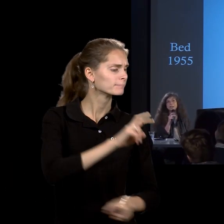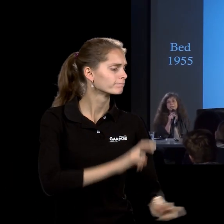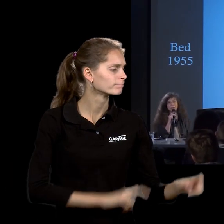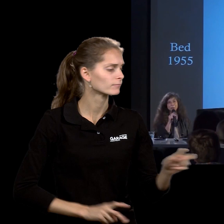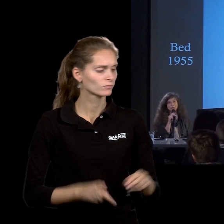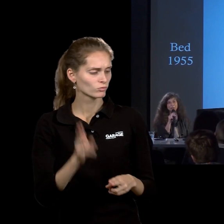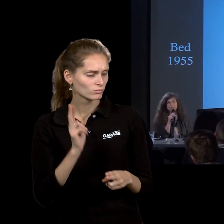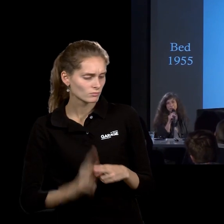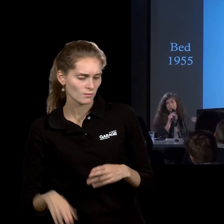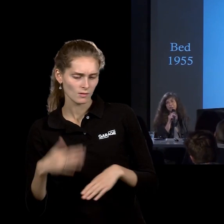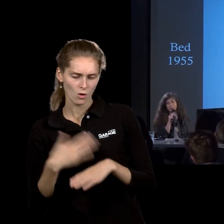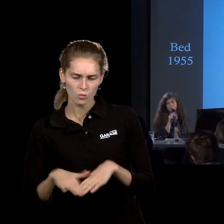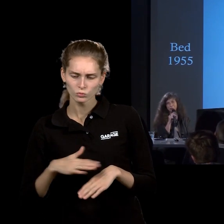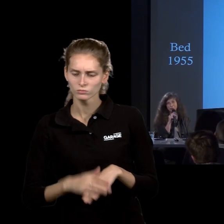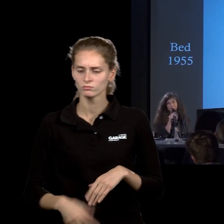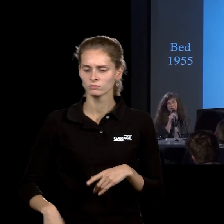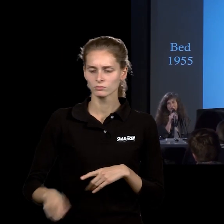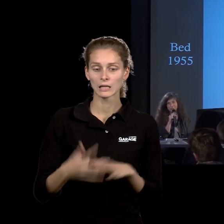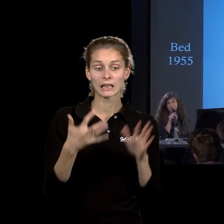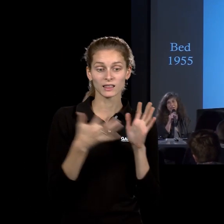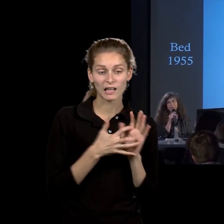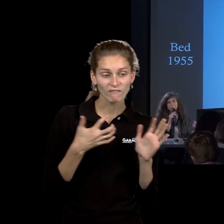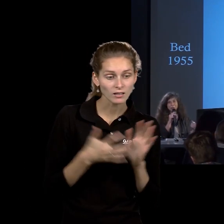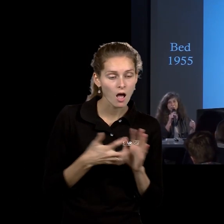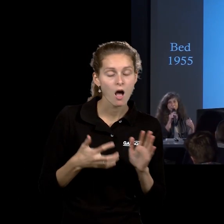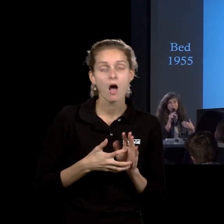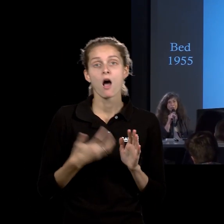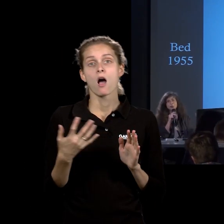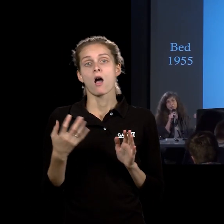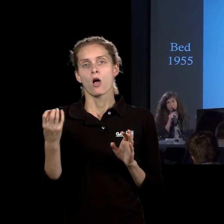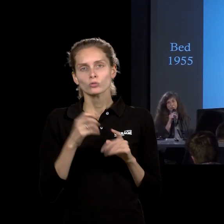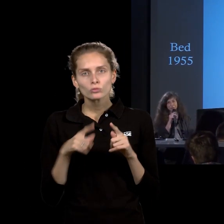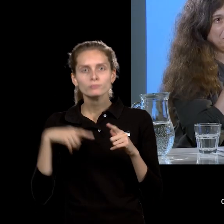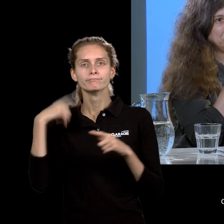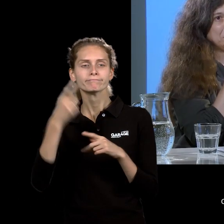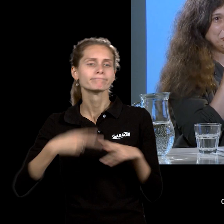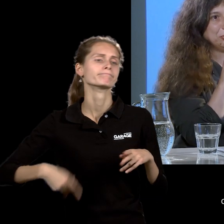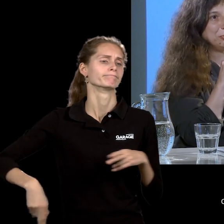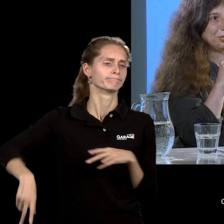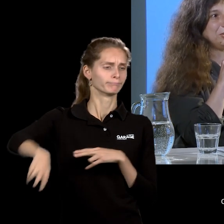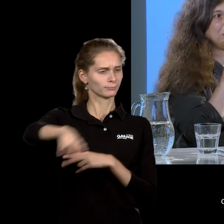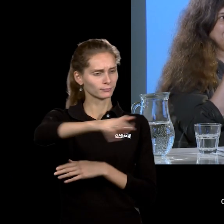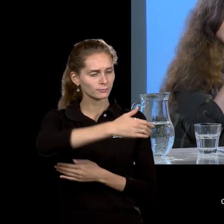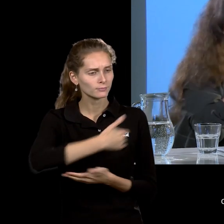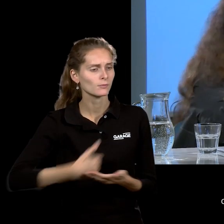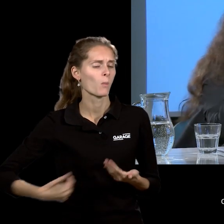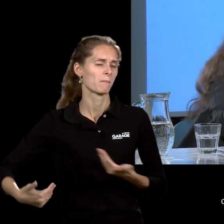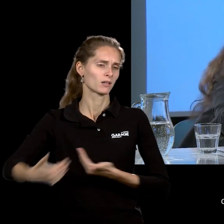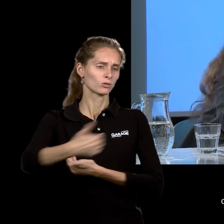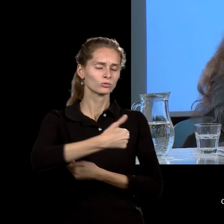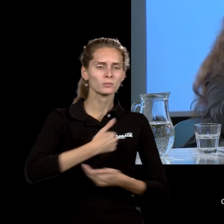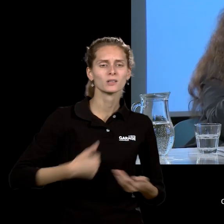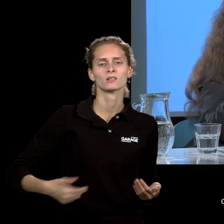все, что валяется на улицах. Если не хватало на одно произведение, он обходил еще один квартал. И вот когда у него набиралось